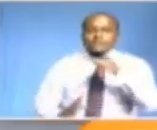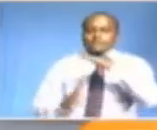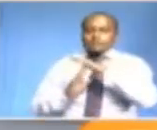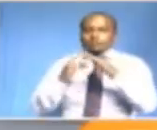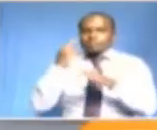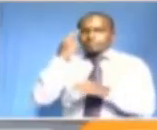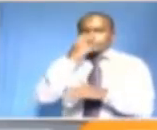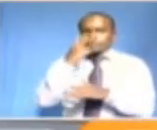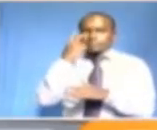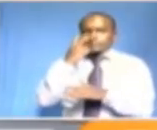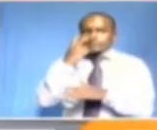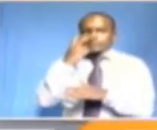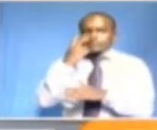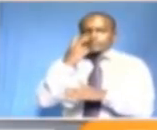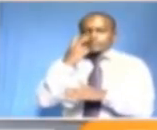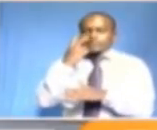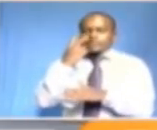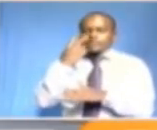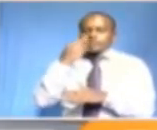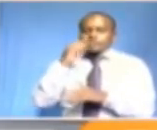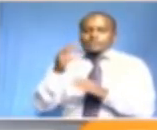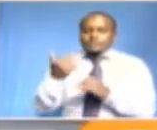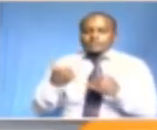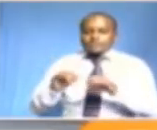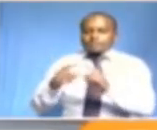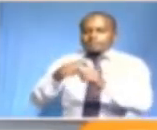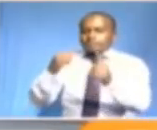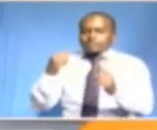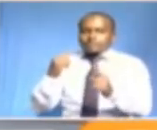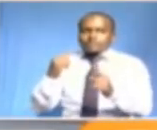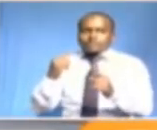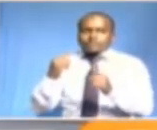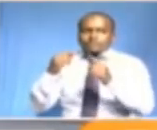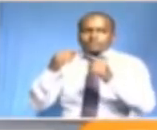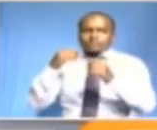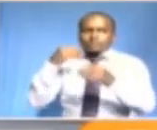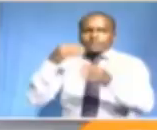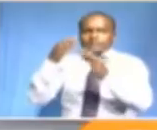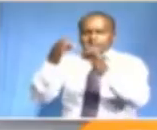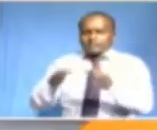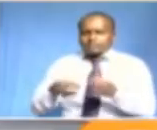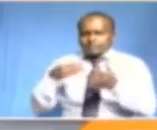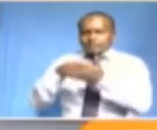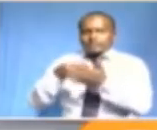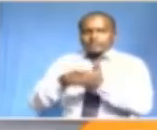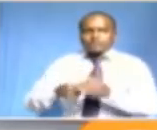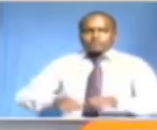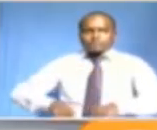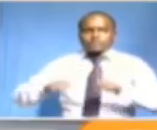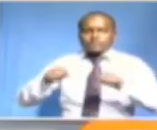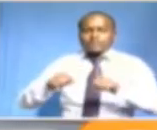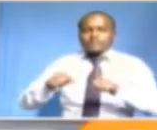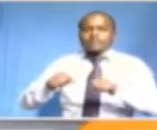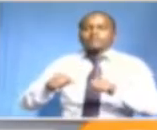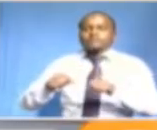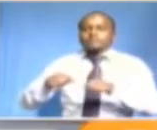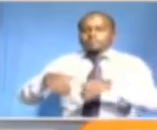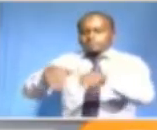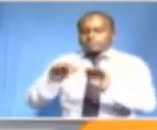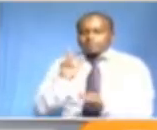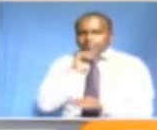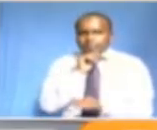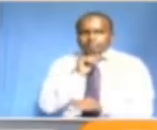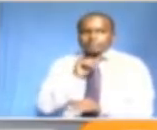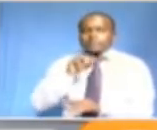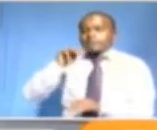Hiyo la mauaji aliyekuwa katibu wa fedha katika kaunti ya Garissa Idris Mukhtar amezikwa mapema hii leo. David Mwai